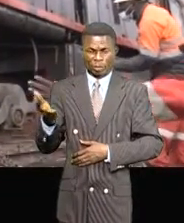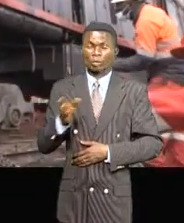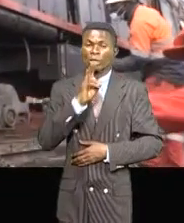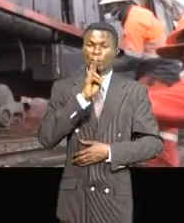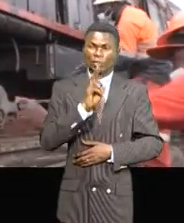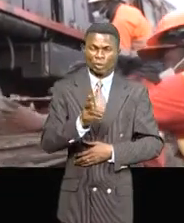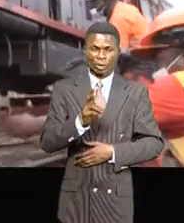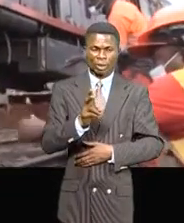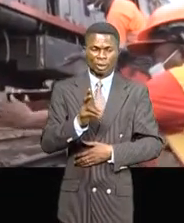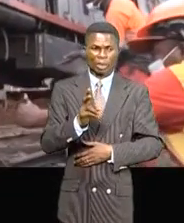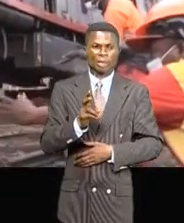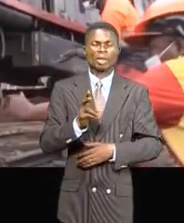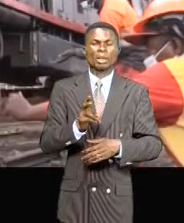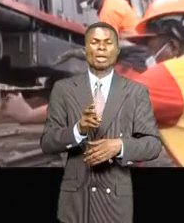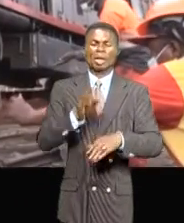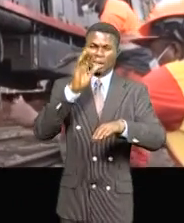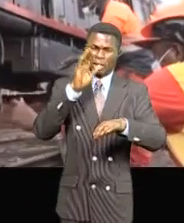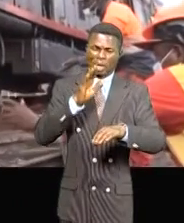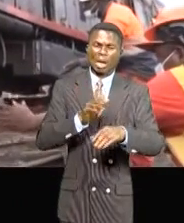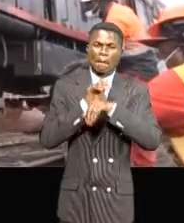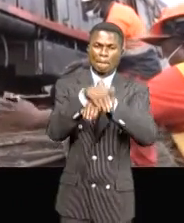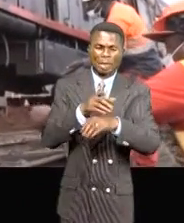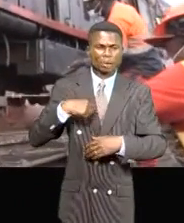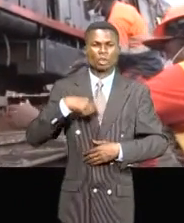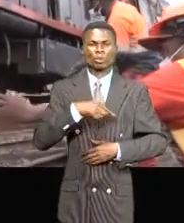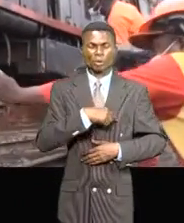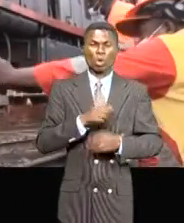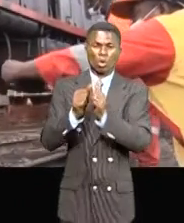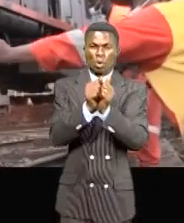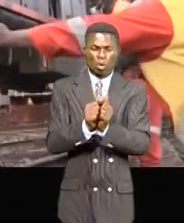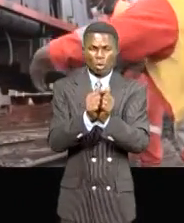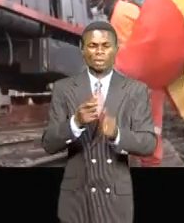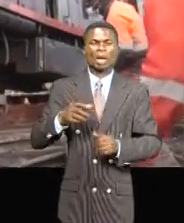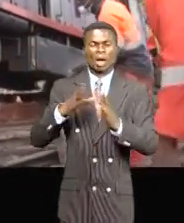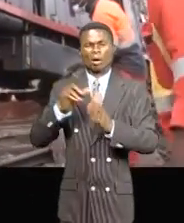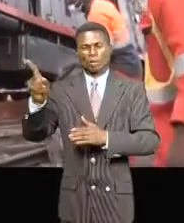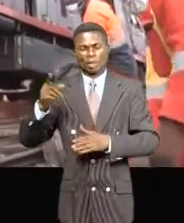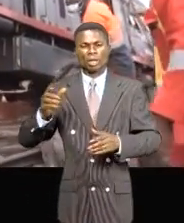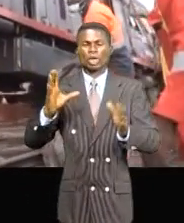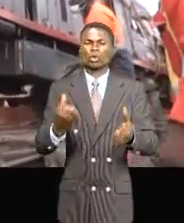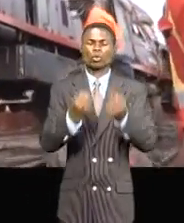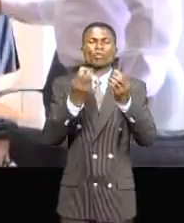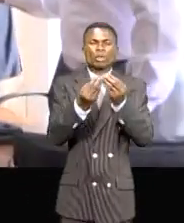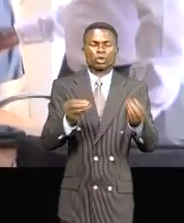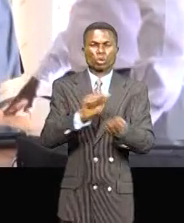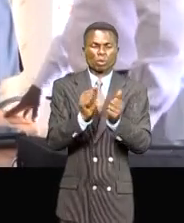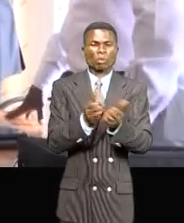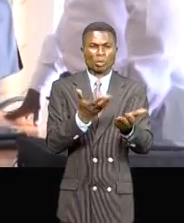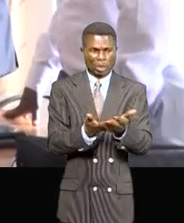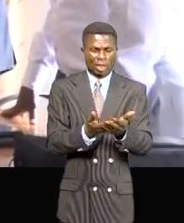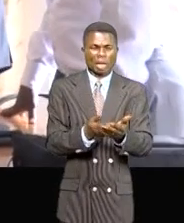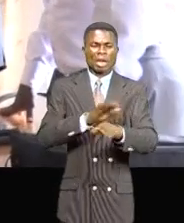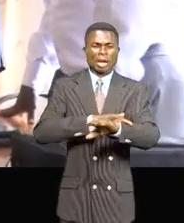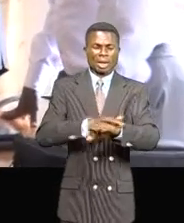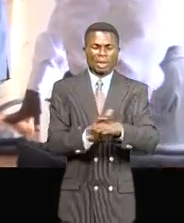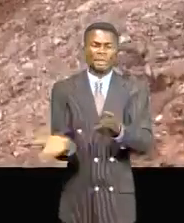pratiquement mis la main à la pâte et ensemble nous avons relevé cette locomotive. Pour